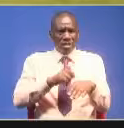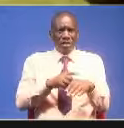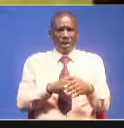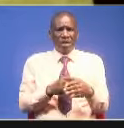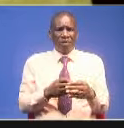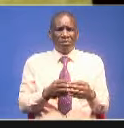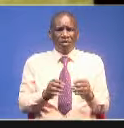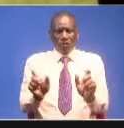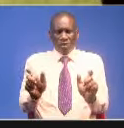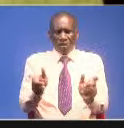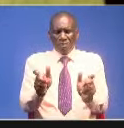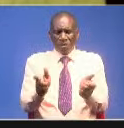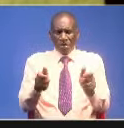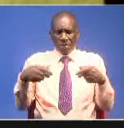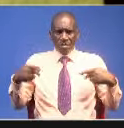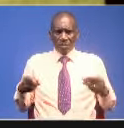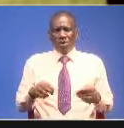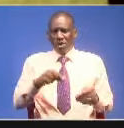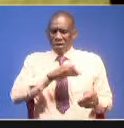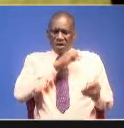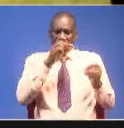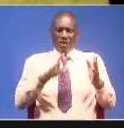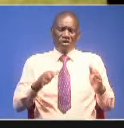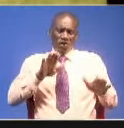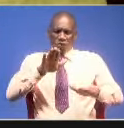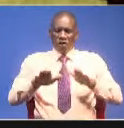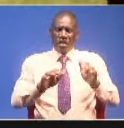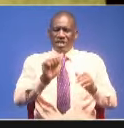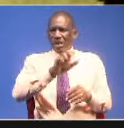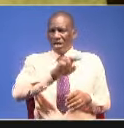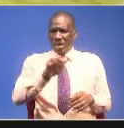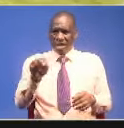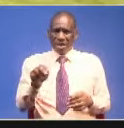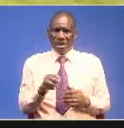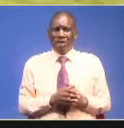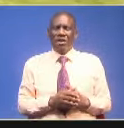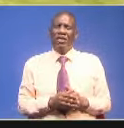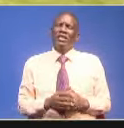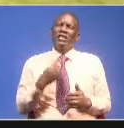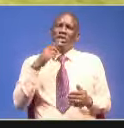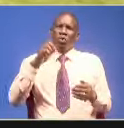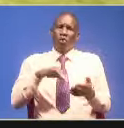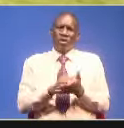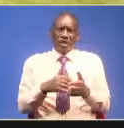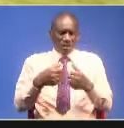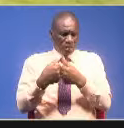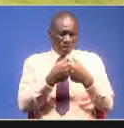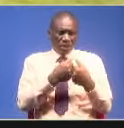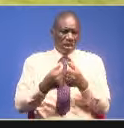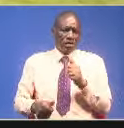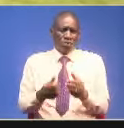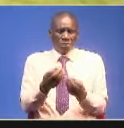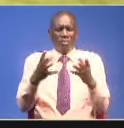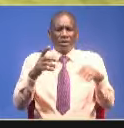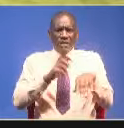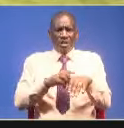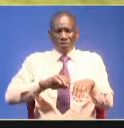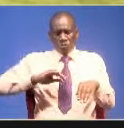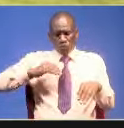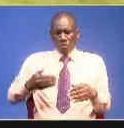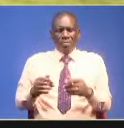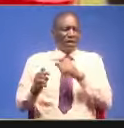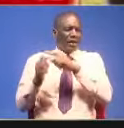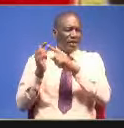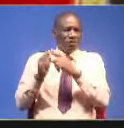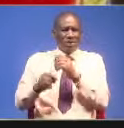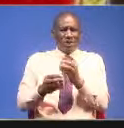waandishi wa habari, gavana wa Kirinyaga Anne Waiguru amesema changamoto ambazo mara nyingi wanawake hukabiliana